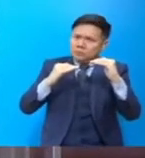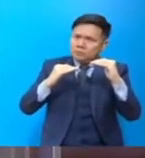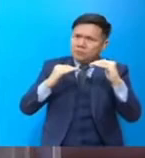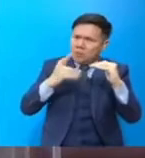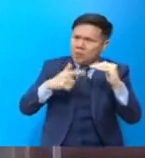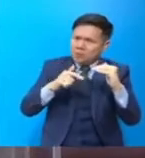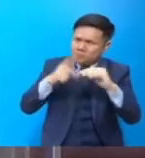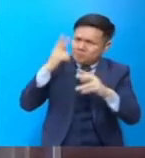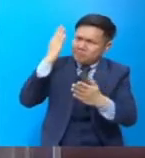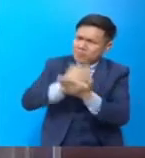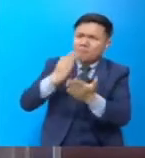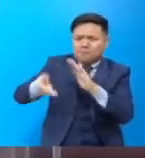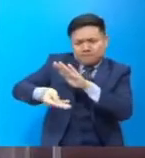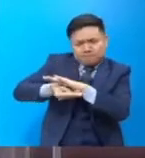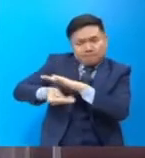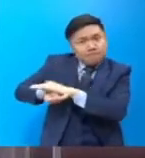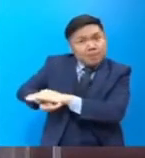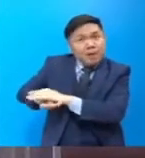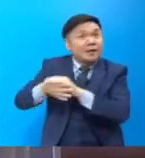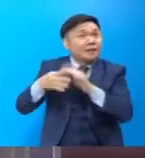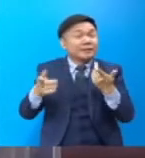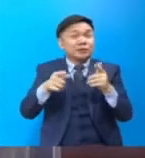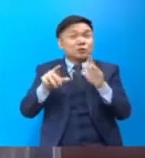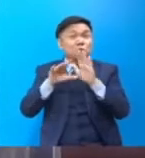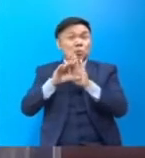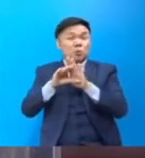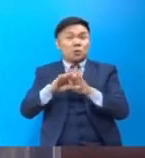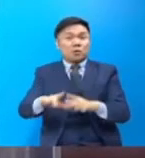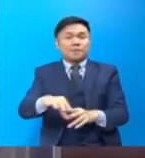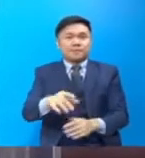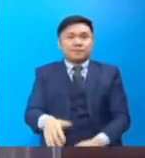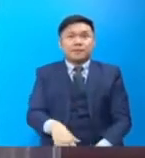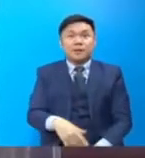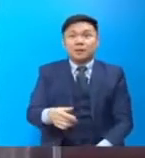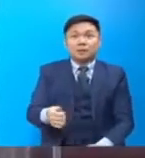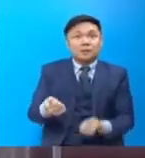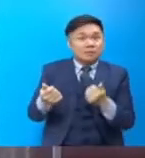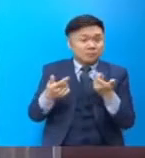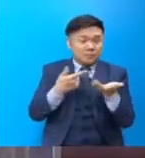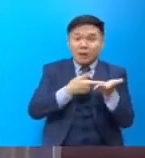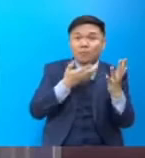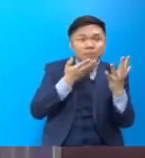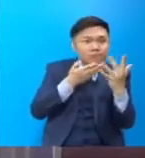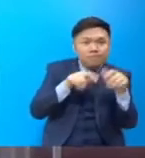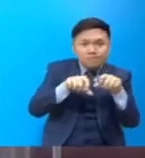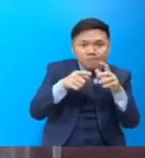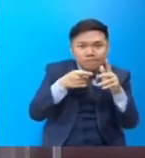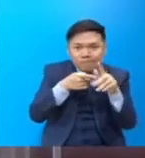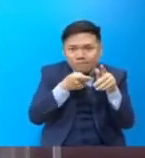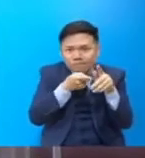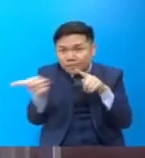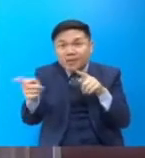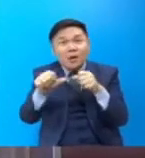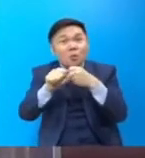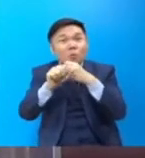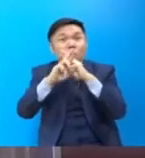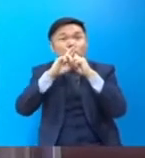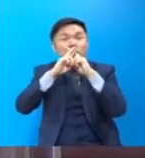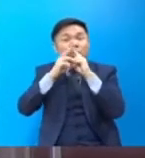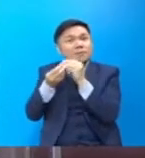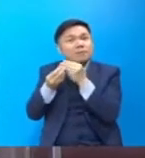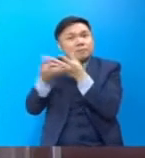bisa kata kita tagged kebocoran itu dapat diminimalkan ketahap bisa kates kita